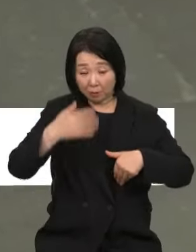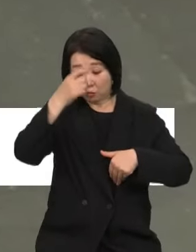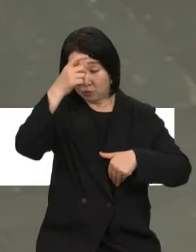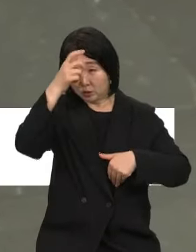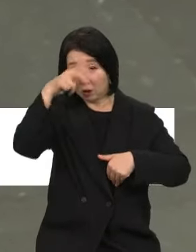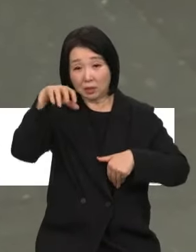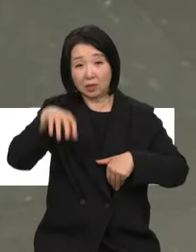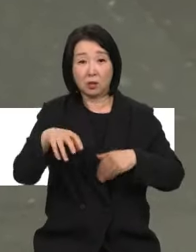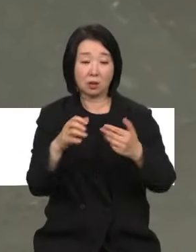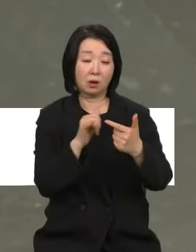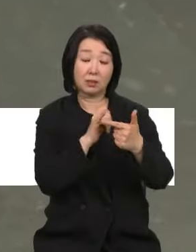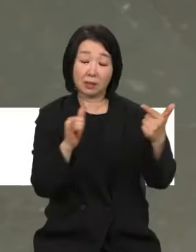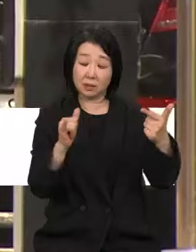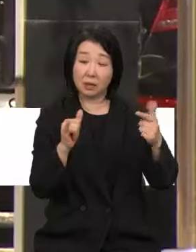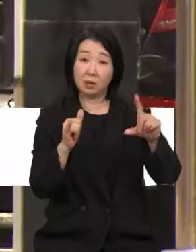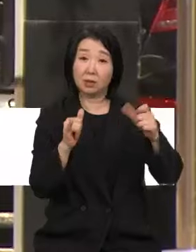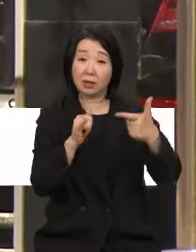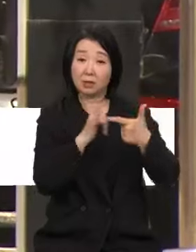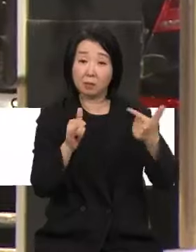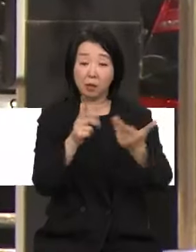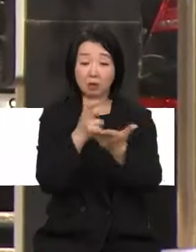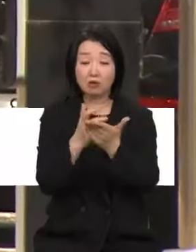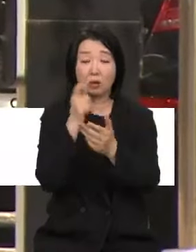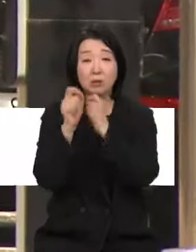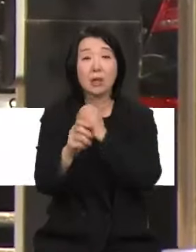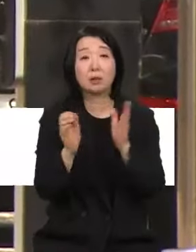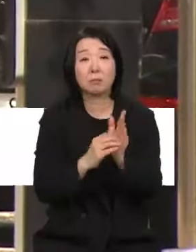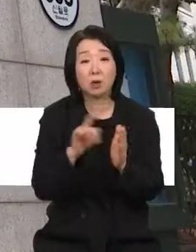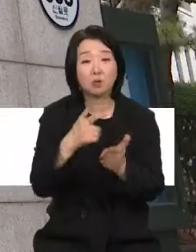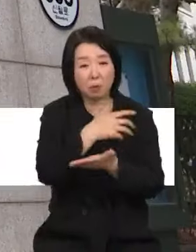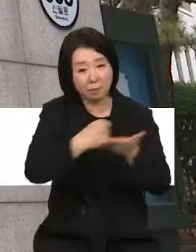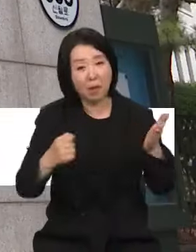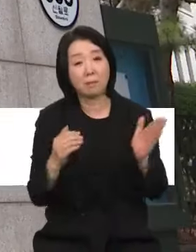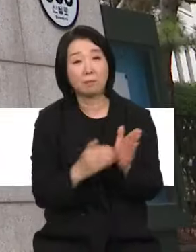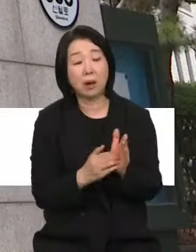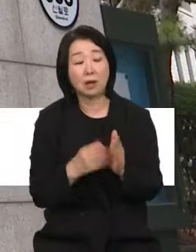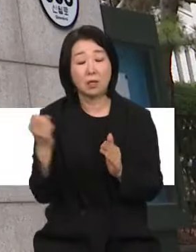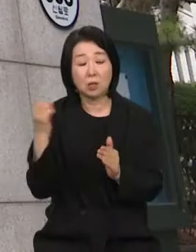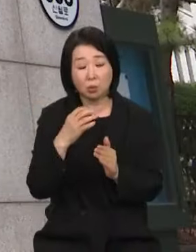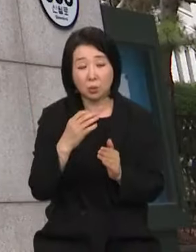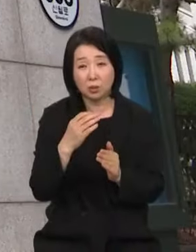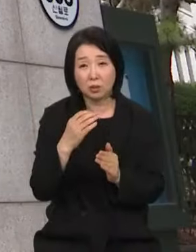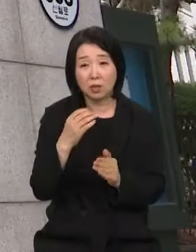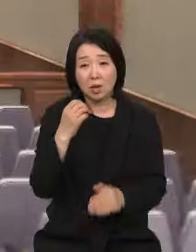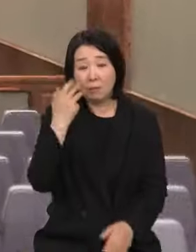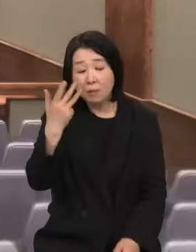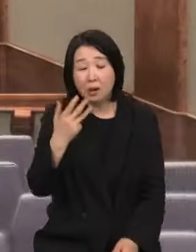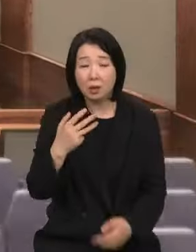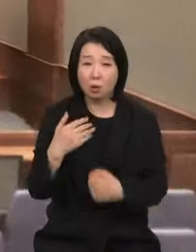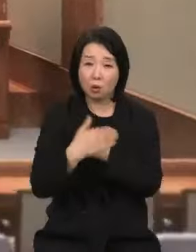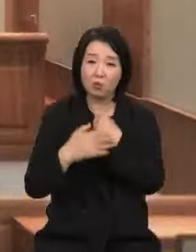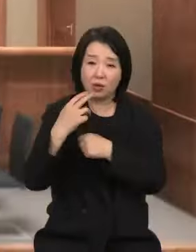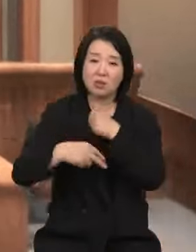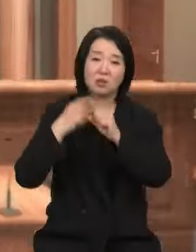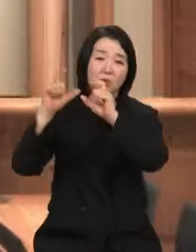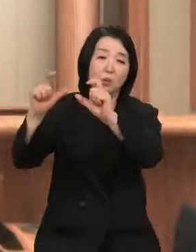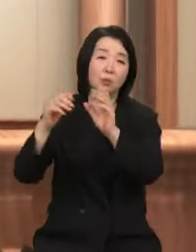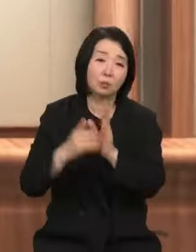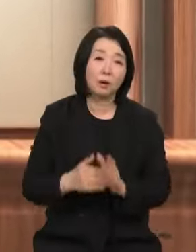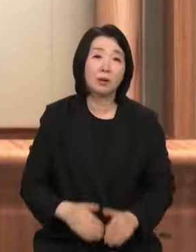15명에게 주차권 사기를 쳐 600만 원 가까이 빼앗은 혐의로 징역 8개월에 집행유에 2년이